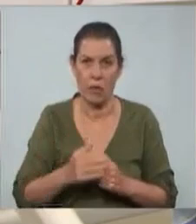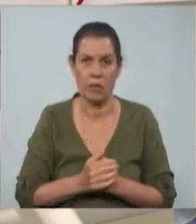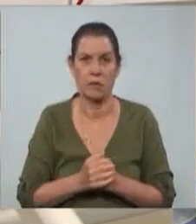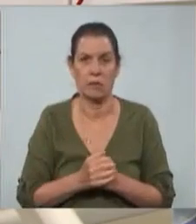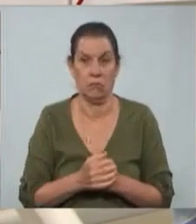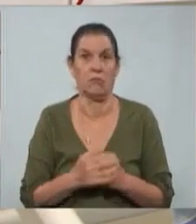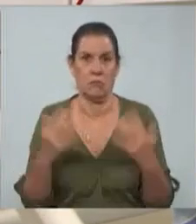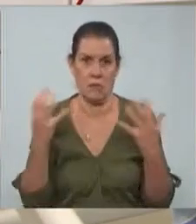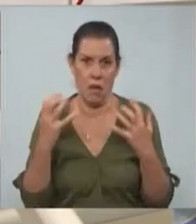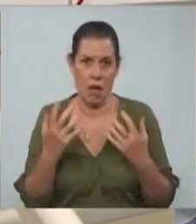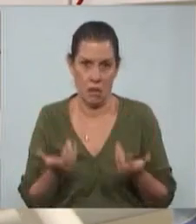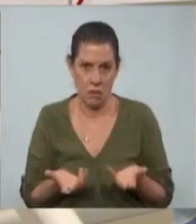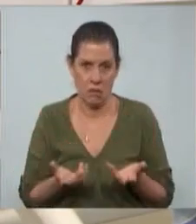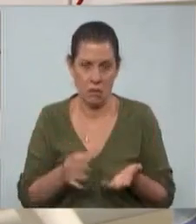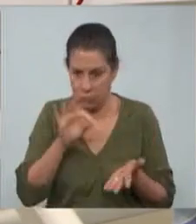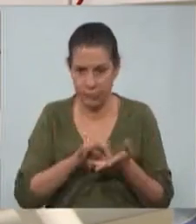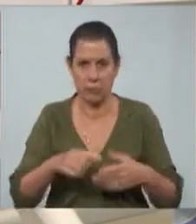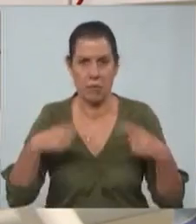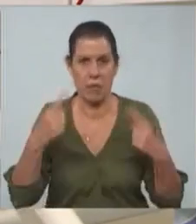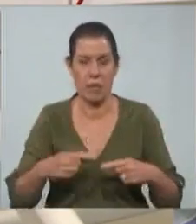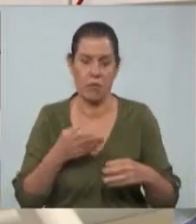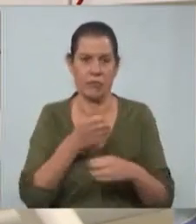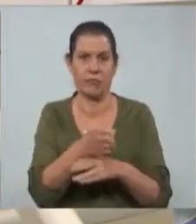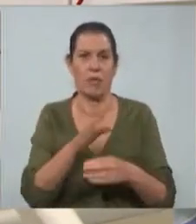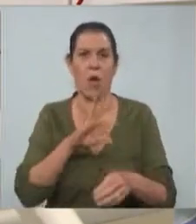נלחצנו, באנו באותו יום לרופא פרטי,